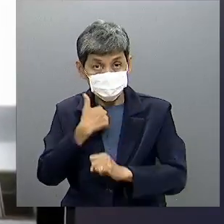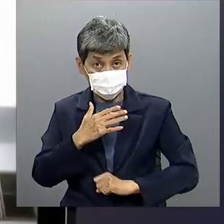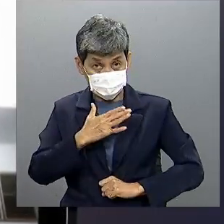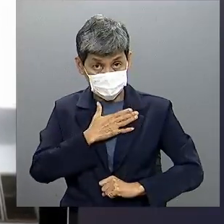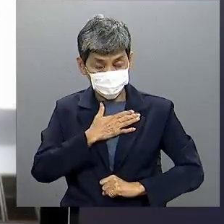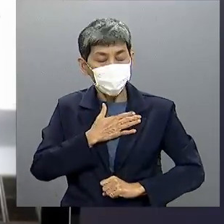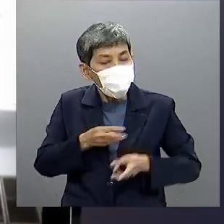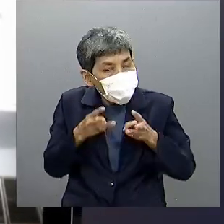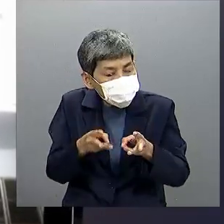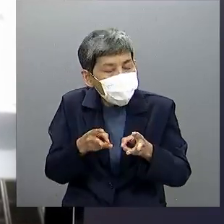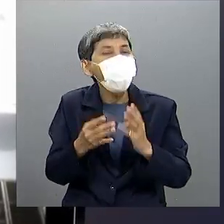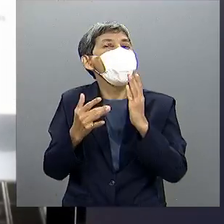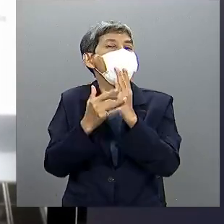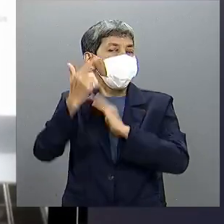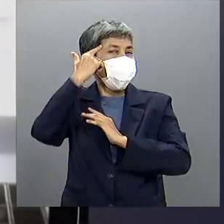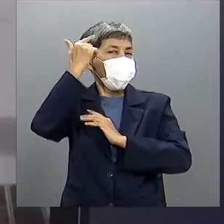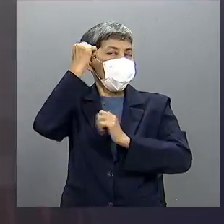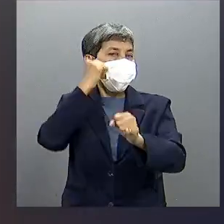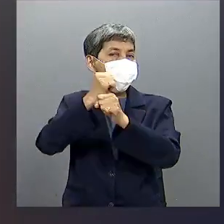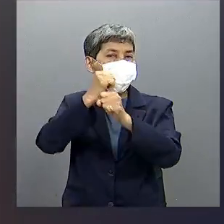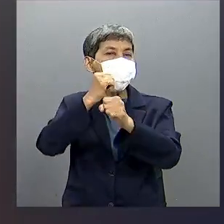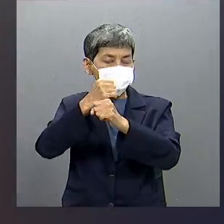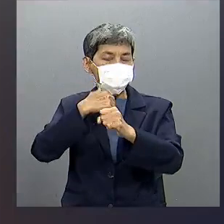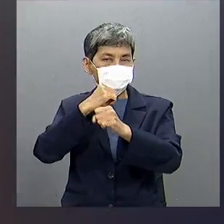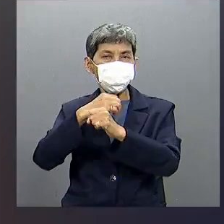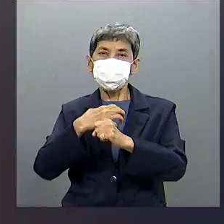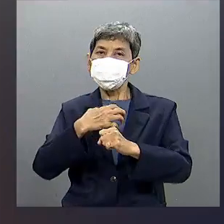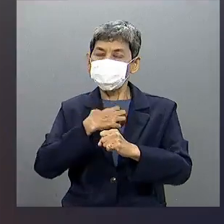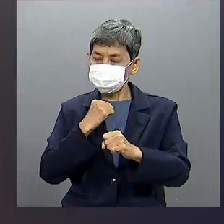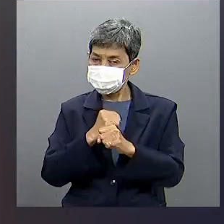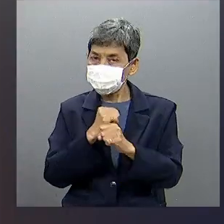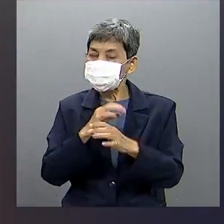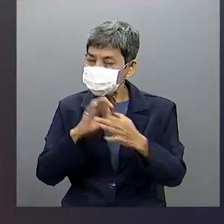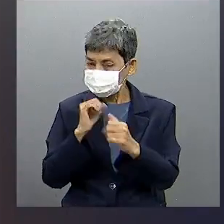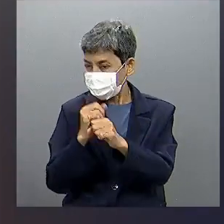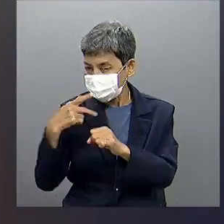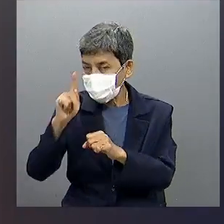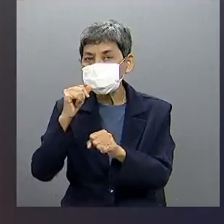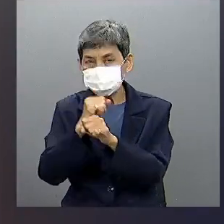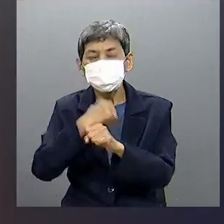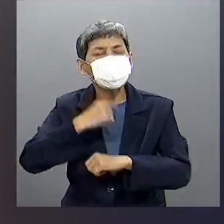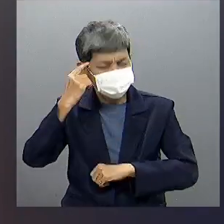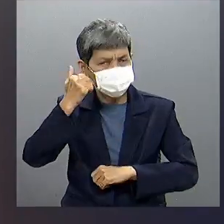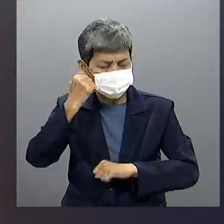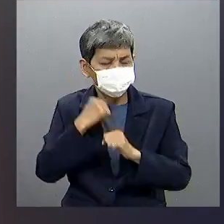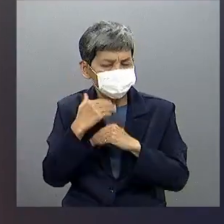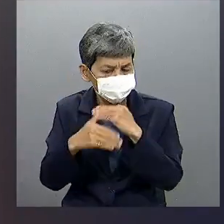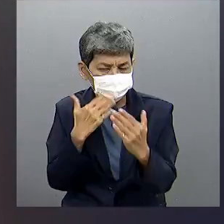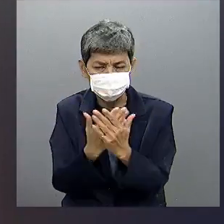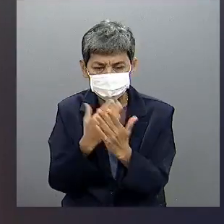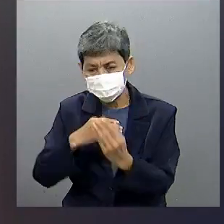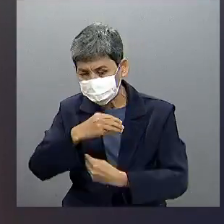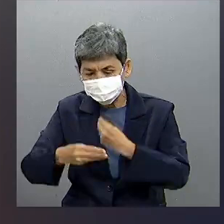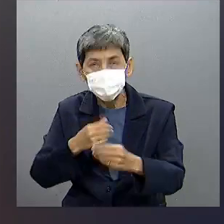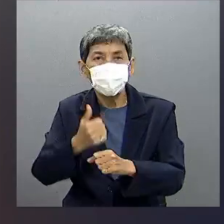นี้ในการเอาไปเป็นผลประโยชน์มากกว่านี้ก็ได้และคิดว่าหนูไม่ได้แบบมีเงินมากมายหรืออะไรขนาดนั้น